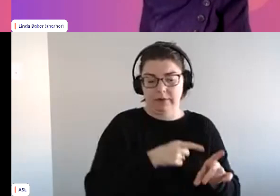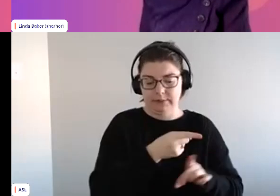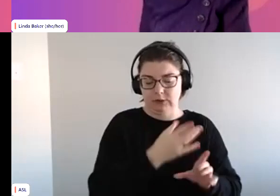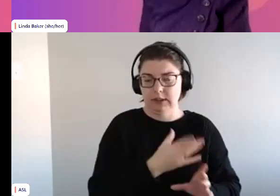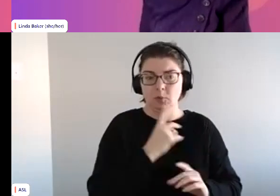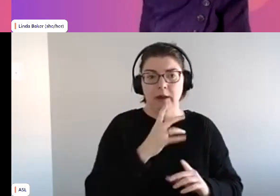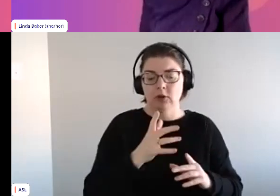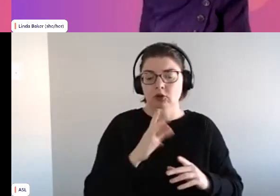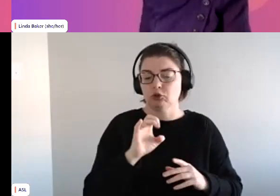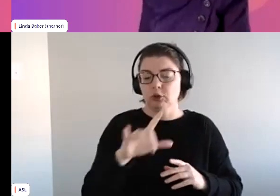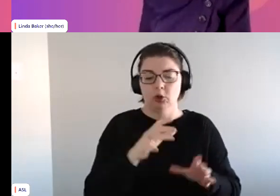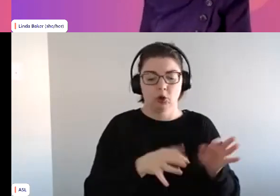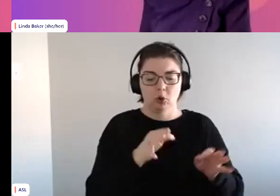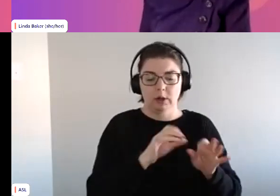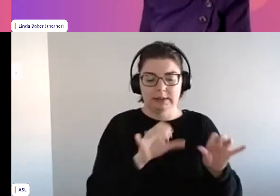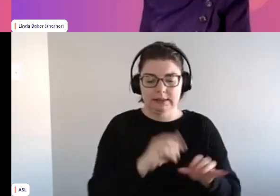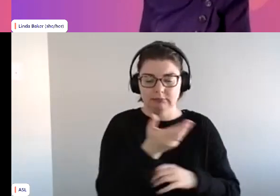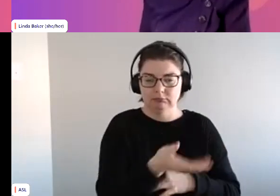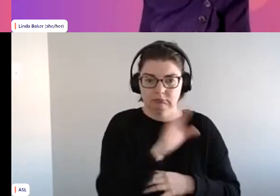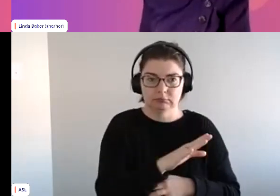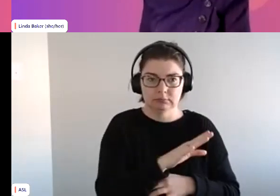de système de justice spécialisé